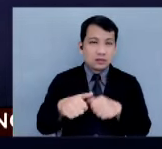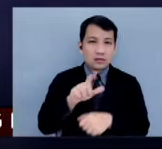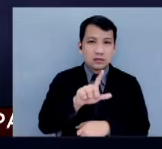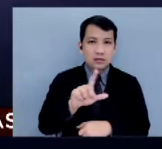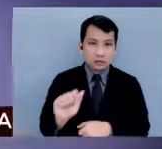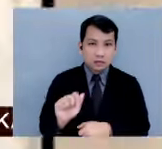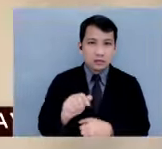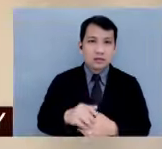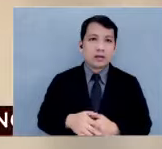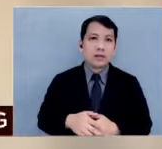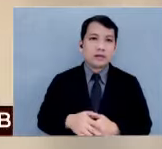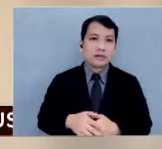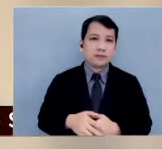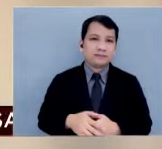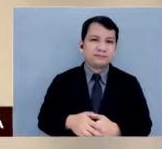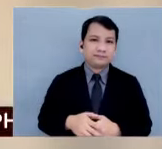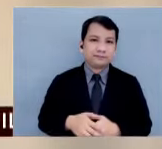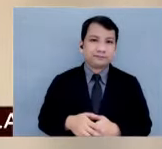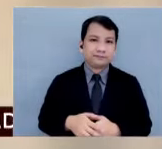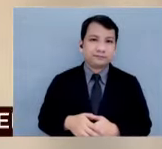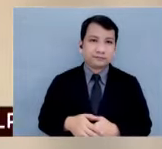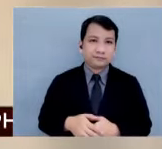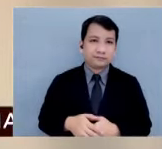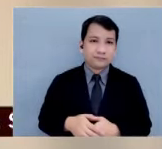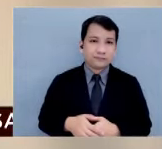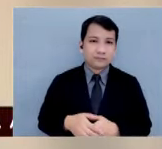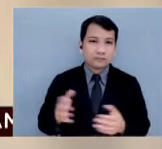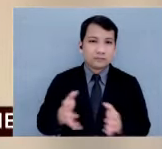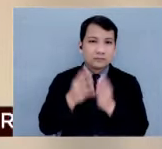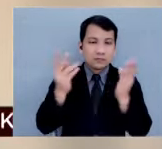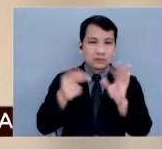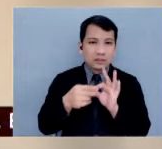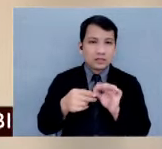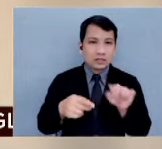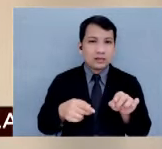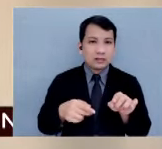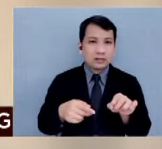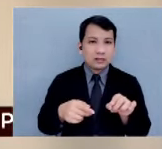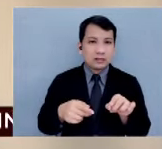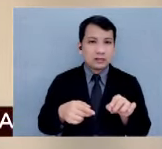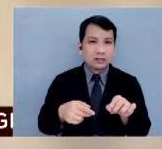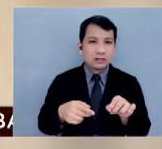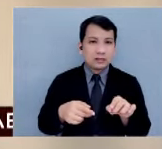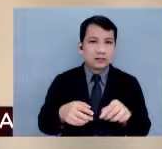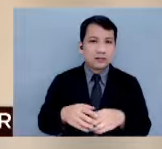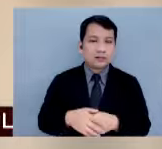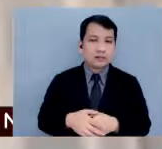California. May pa-victory kiss pa nga si Mateo kay Sara.